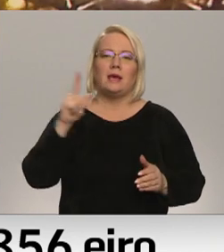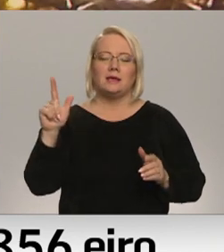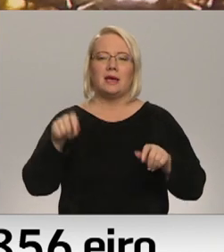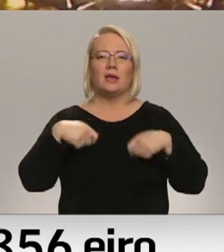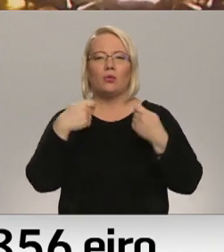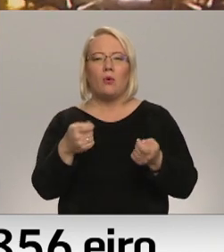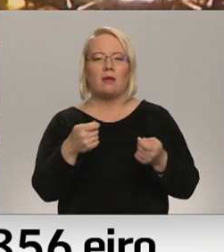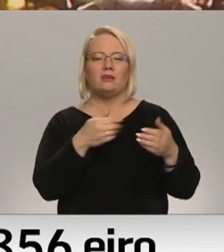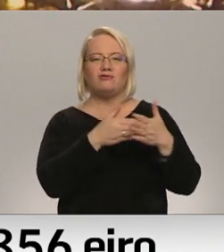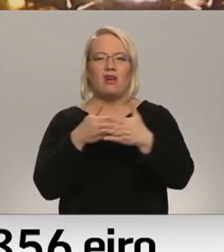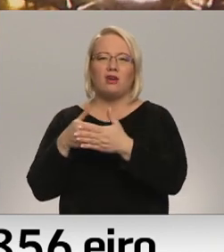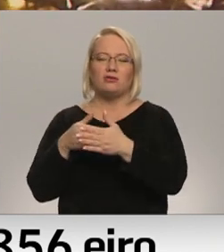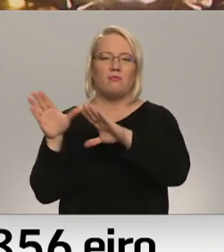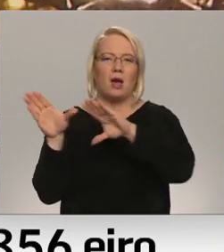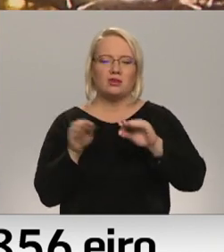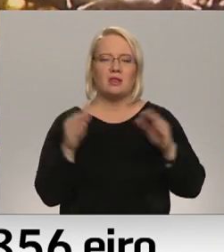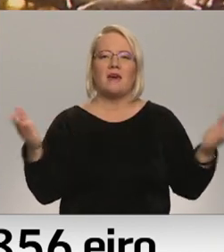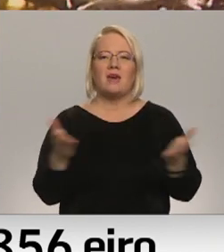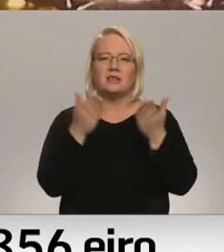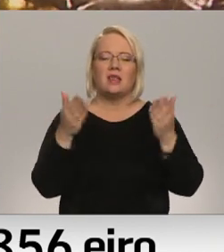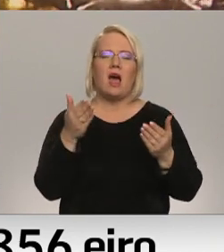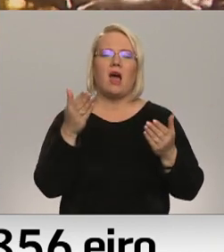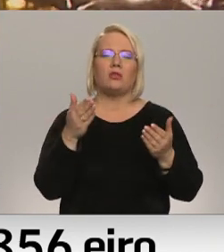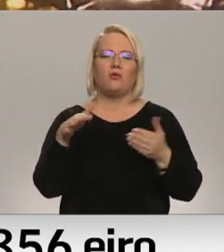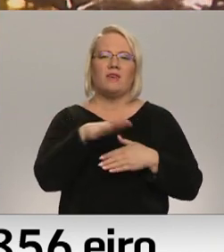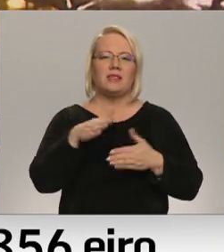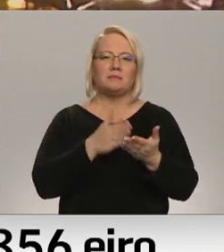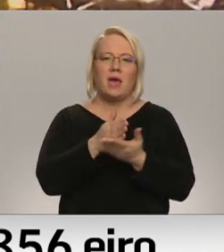šķēršļu mazināšanā, veicinot vides pieejamību cilvēkiem ar dažādiem funkcionāliem traucējumiem.